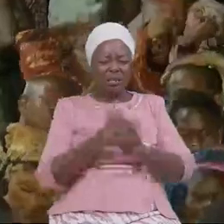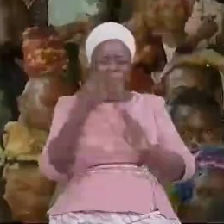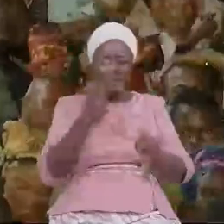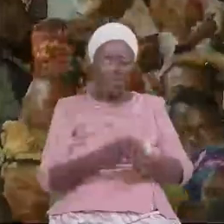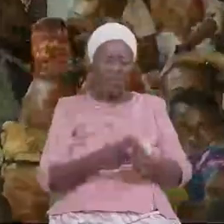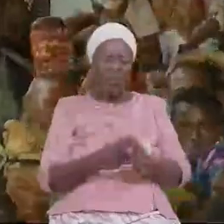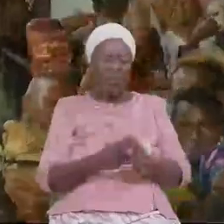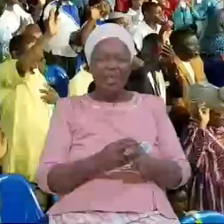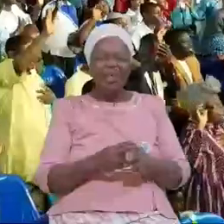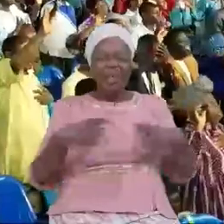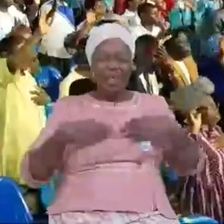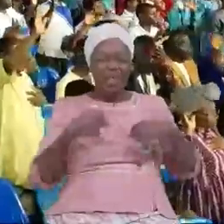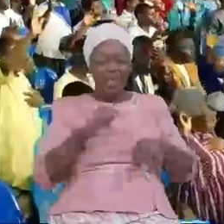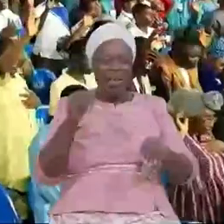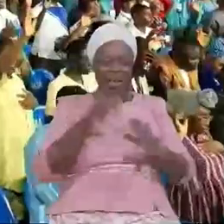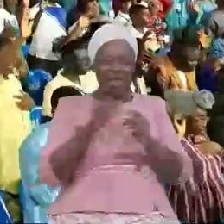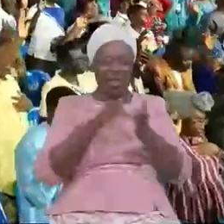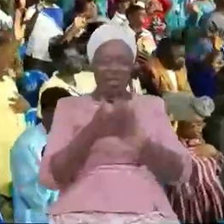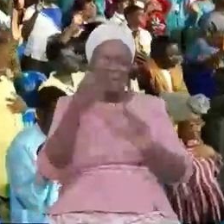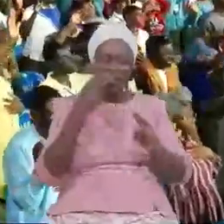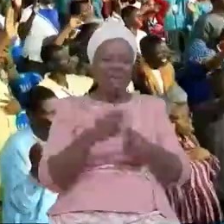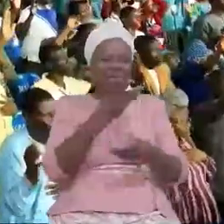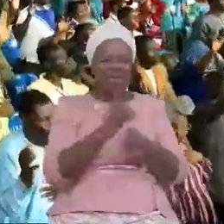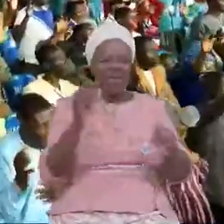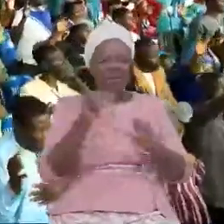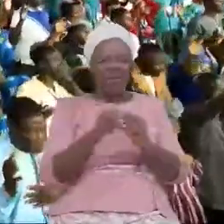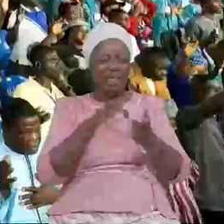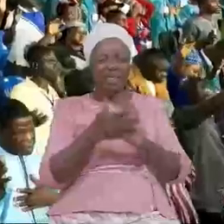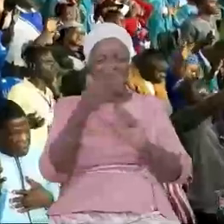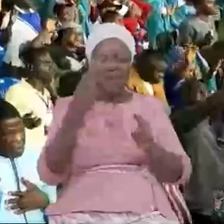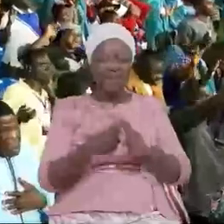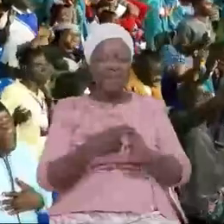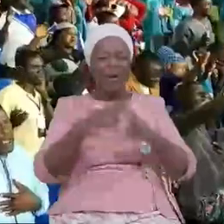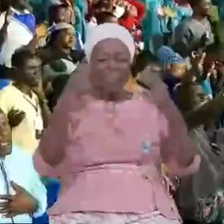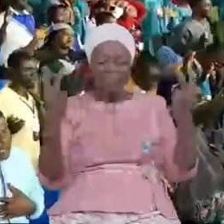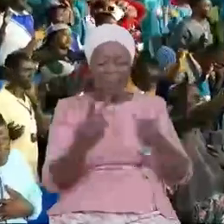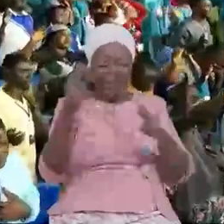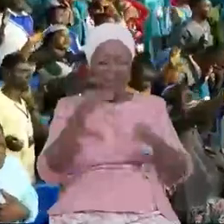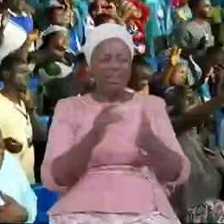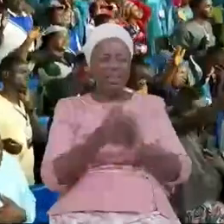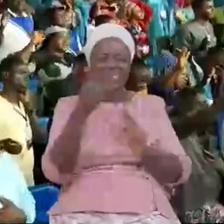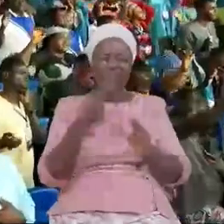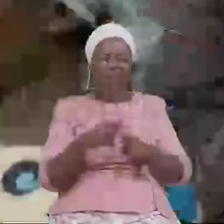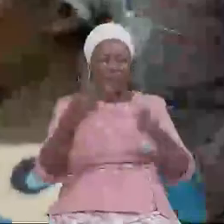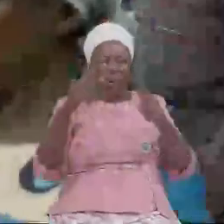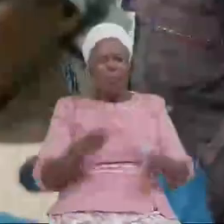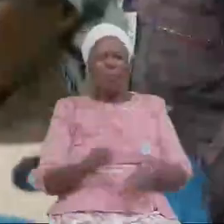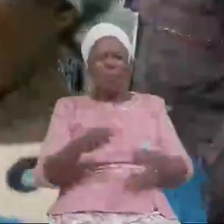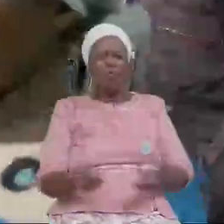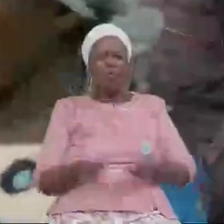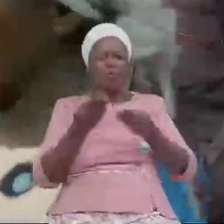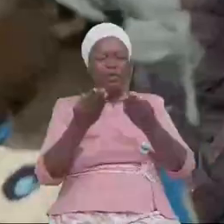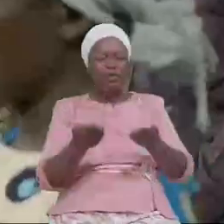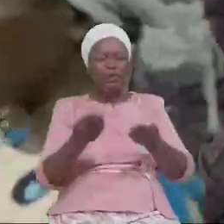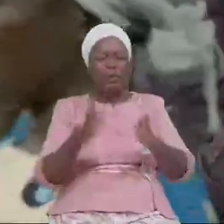les guérisons, les délivrances, la victoire, la provision pour tout